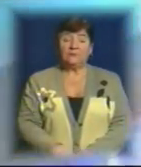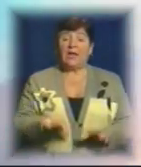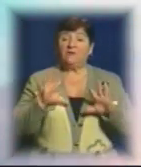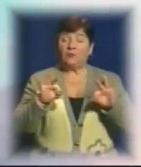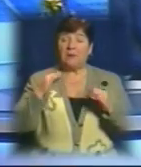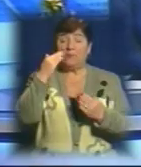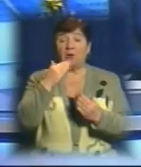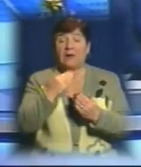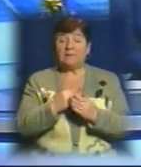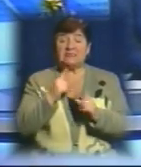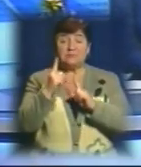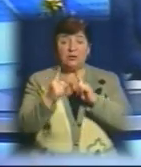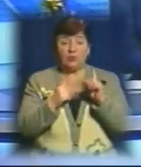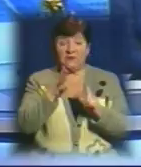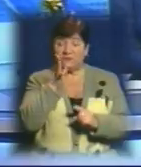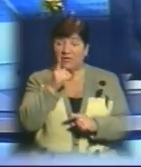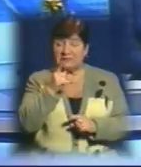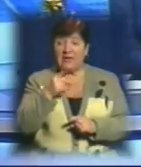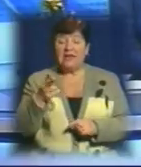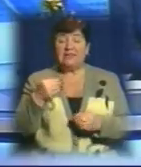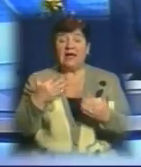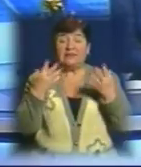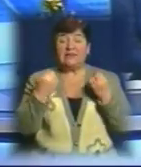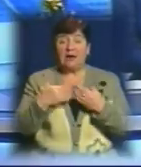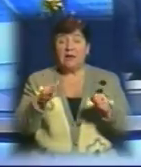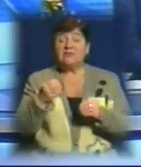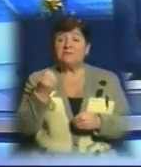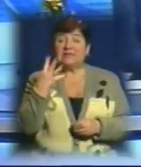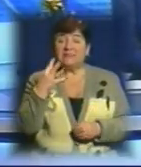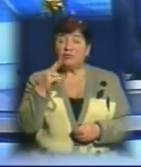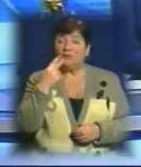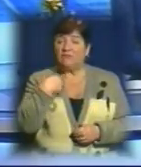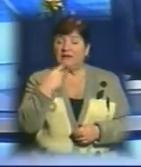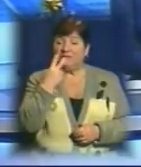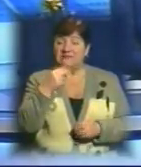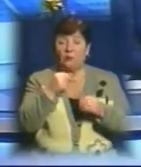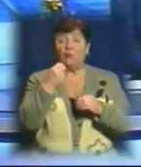Інформаційна програма вчасно змінює час виходу в ефір денних випусків. З 15 січня дивіться новини о